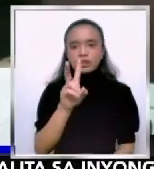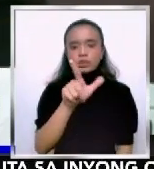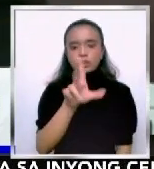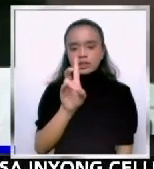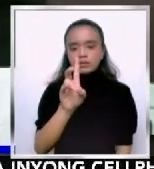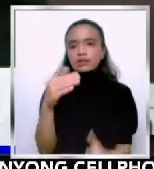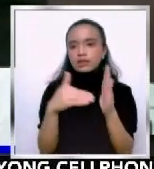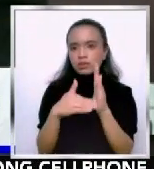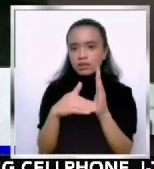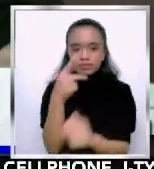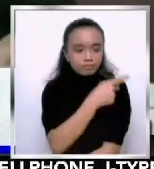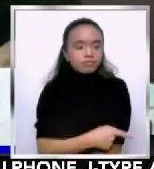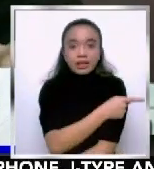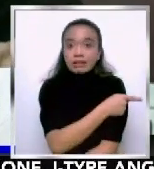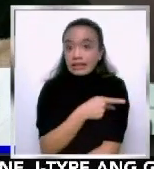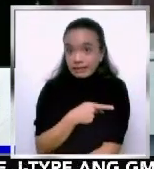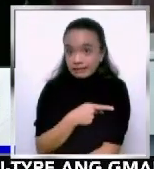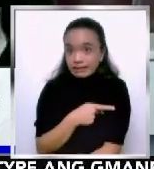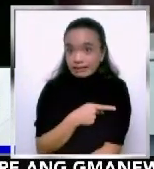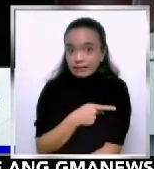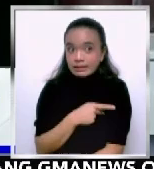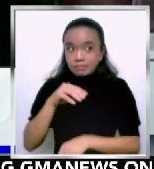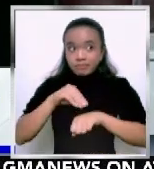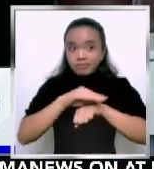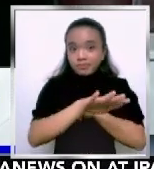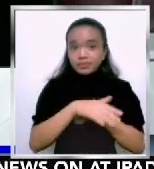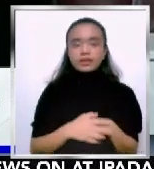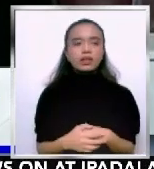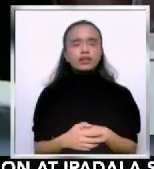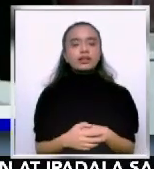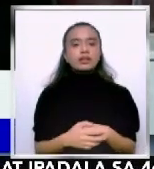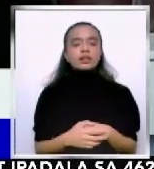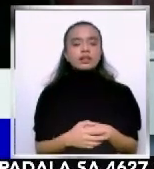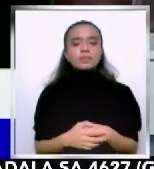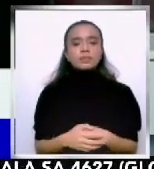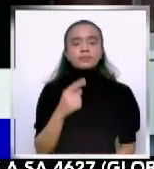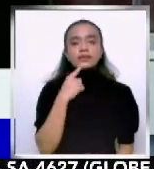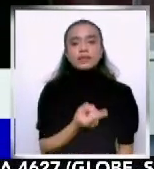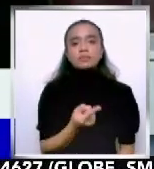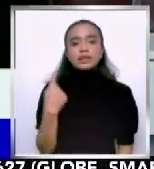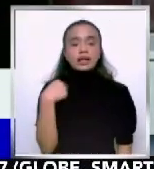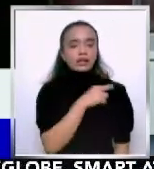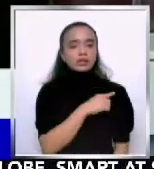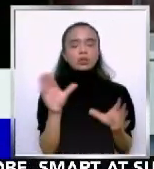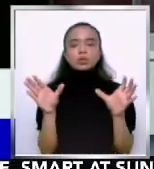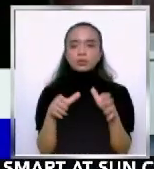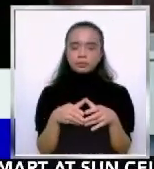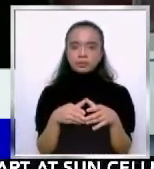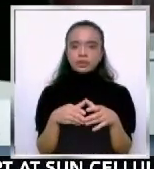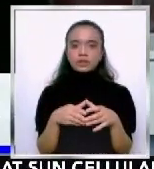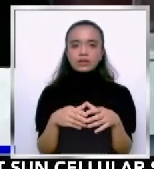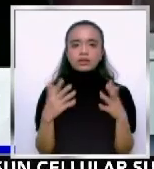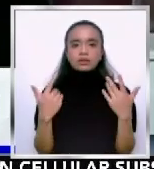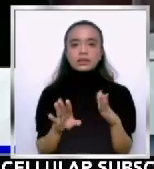27,000 patients yung maaapektuhan. According to our unit, it was returned back or